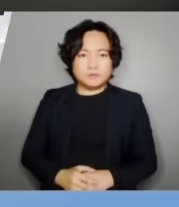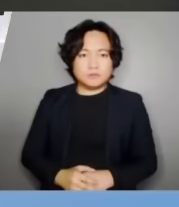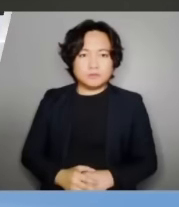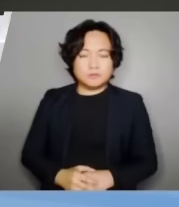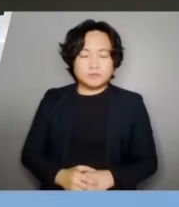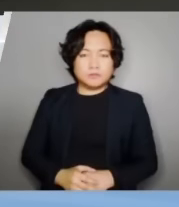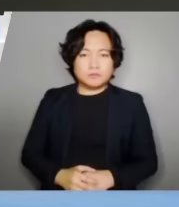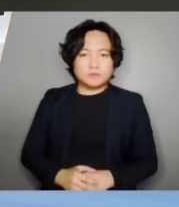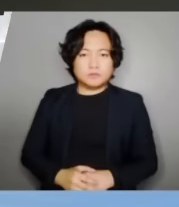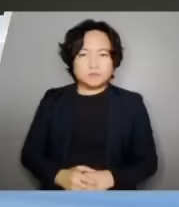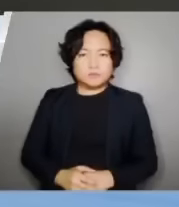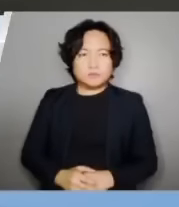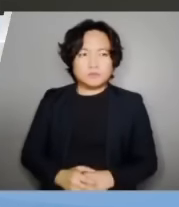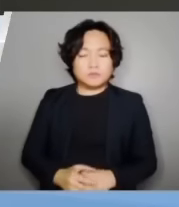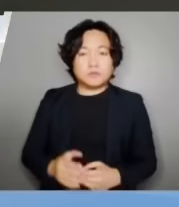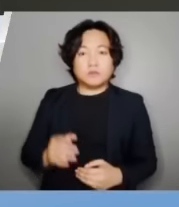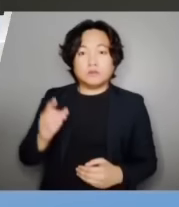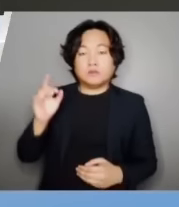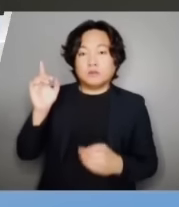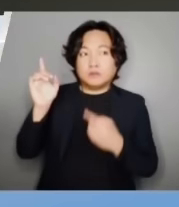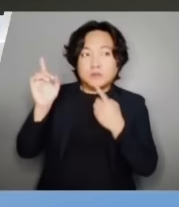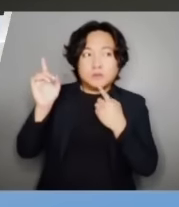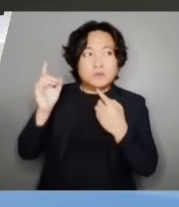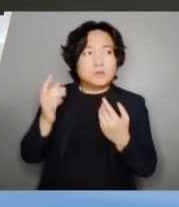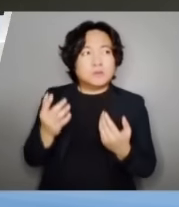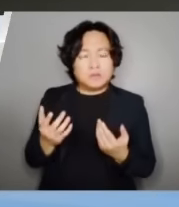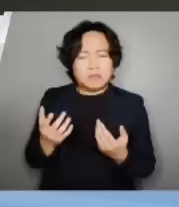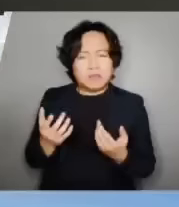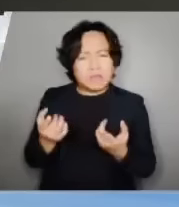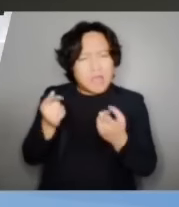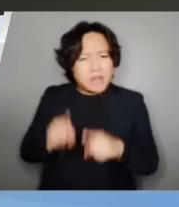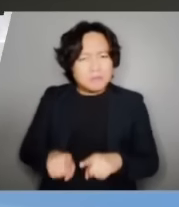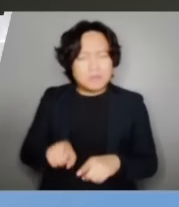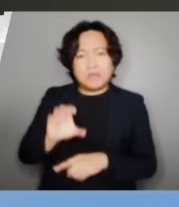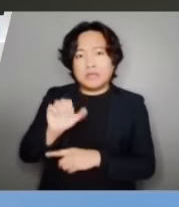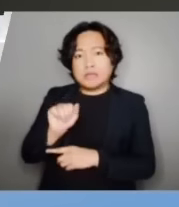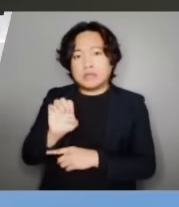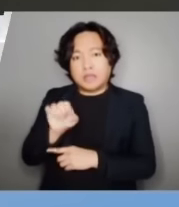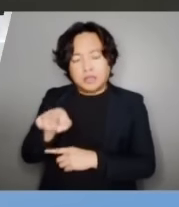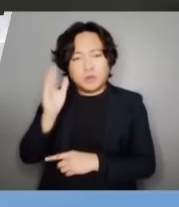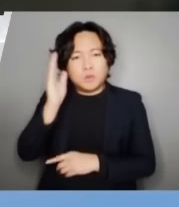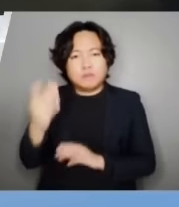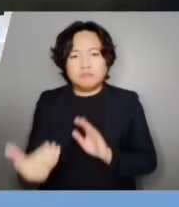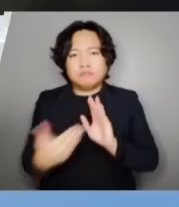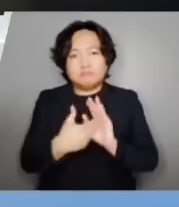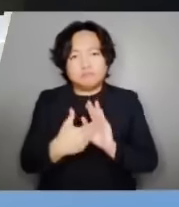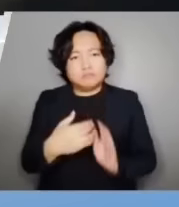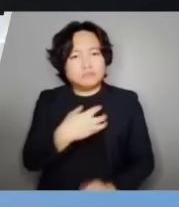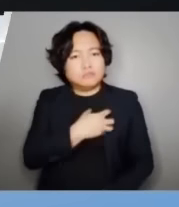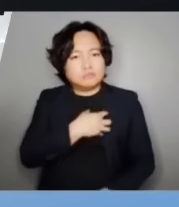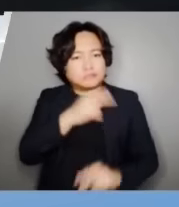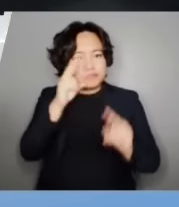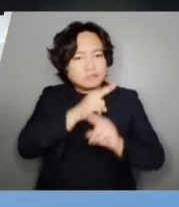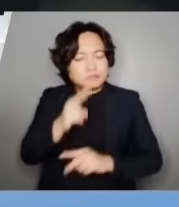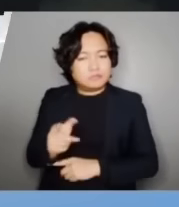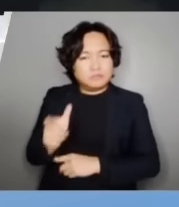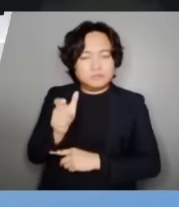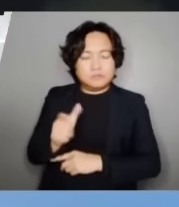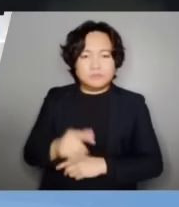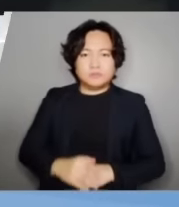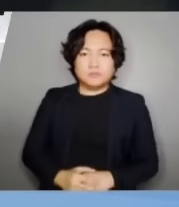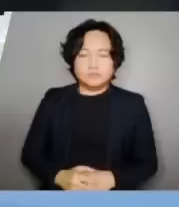ila. Definitely, nag-prepare ang istasyon o kaso against sa pulis. Kay kinahanglan ng yun nga managot. Sinubukan ng